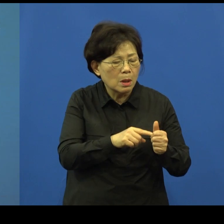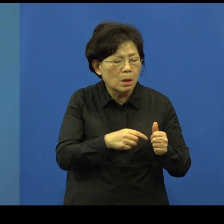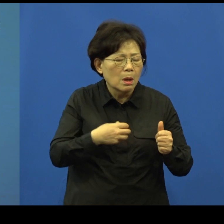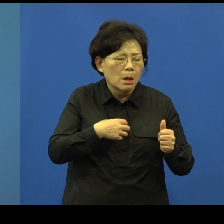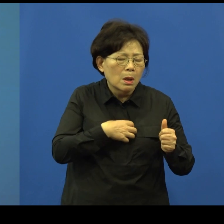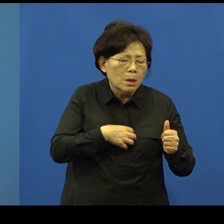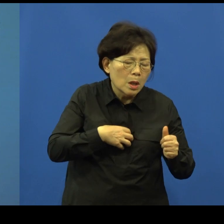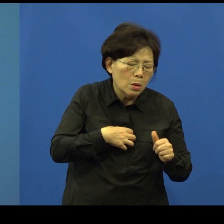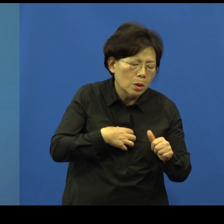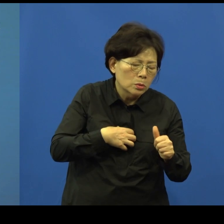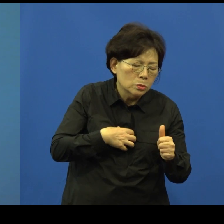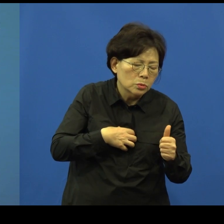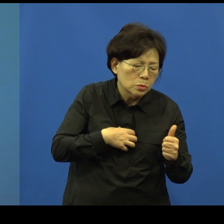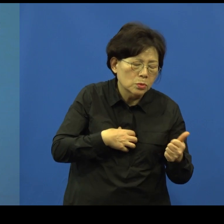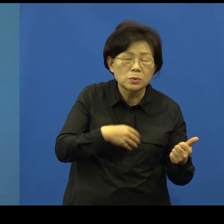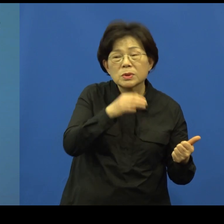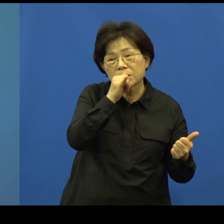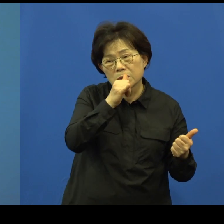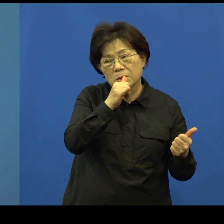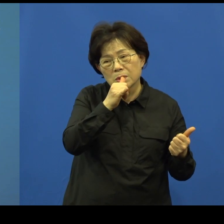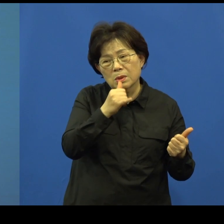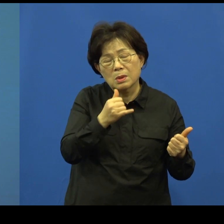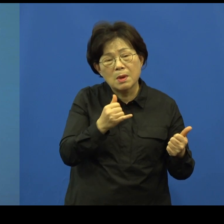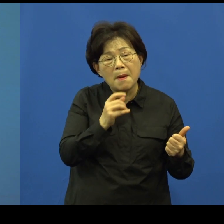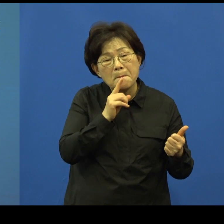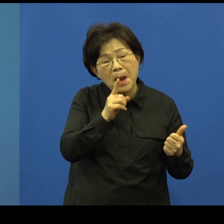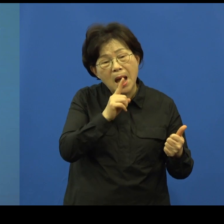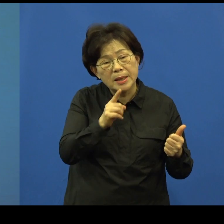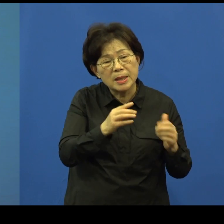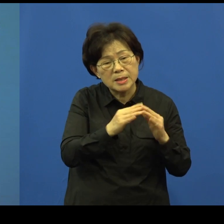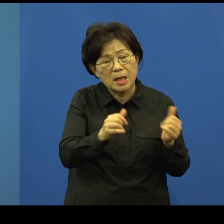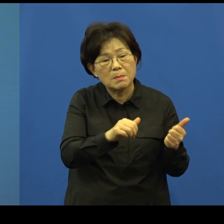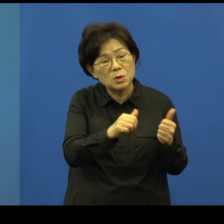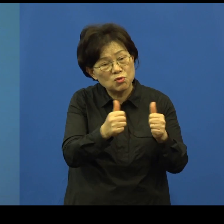여러분, 이 혀가 죽일 수도 있고 살릴 수도 양면성입니다.